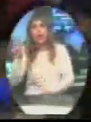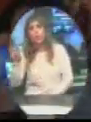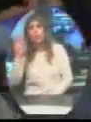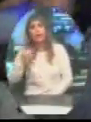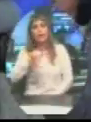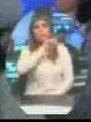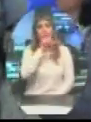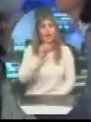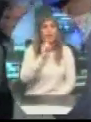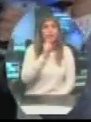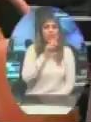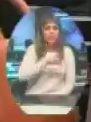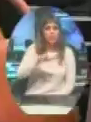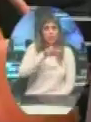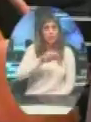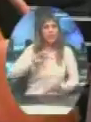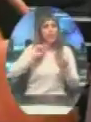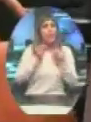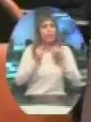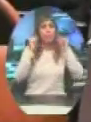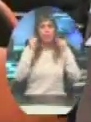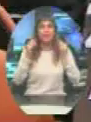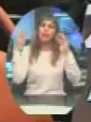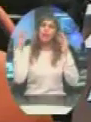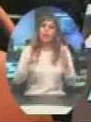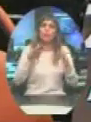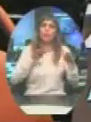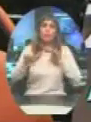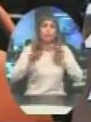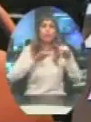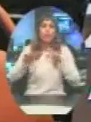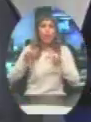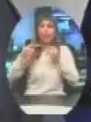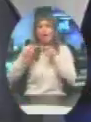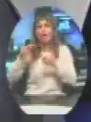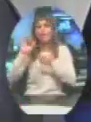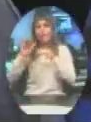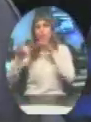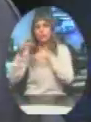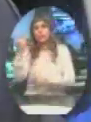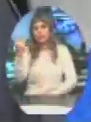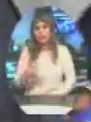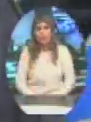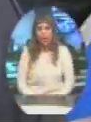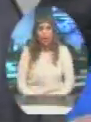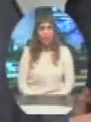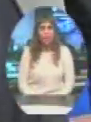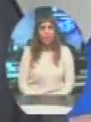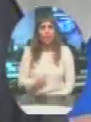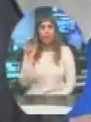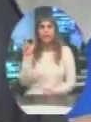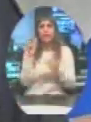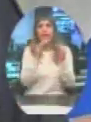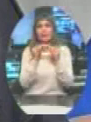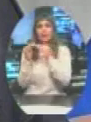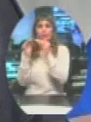התאגיד, הפכו לקרקע פוריה למתקפות על הממשלה מצד חברי האופוזיציה. כשהמילה התיישבות בפי